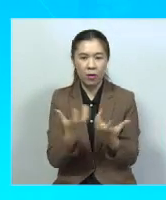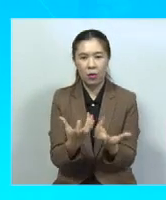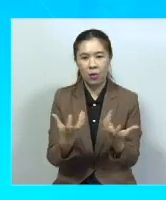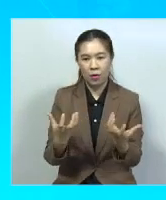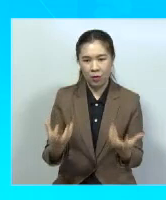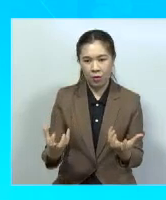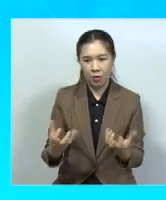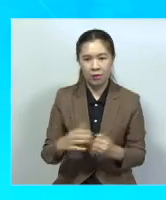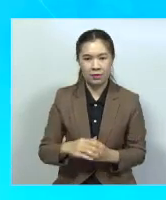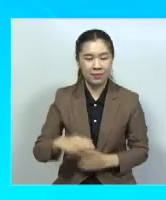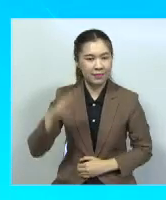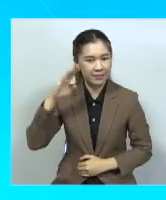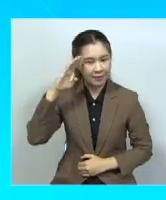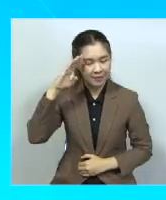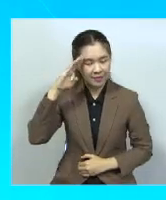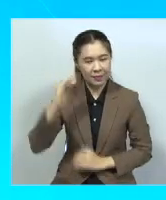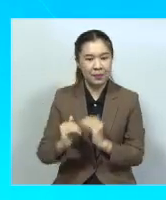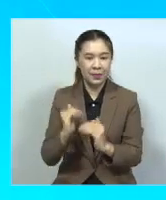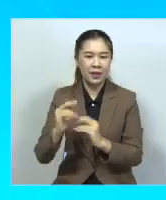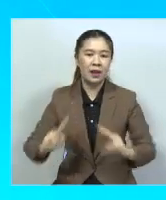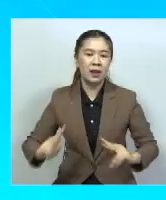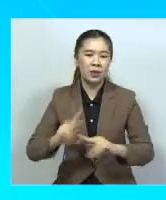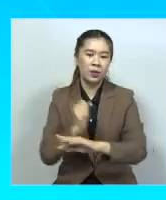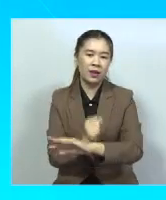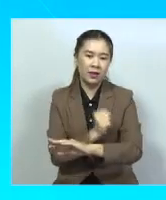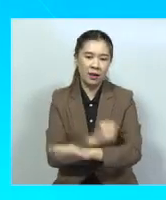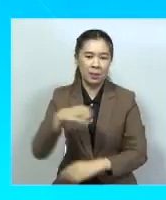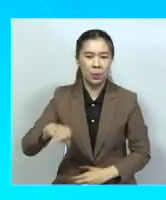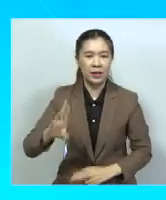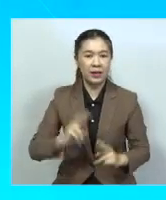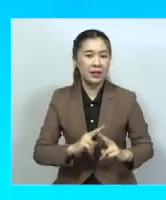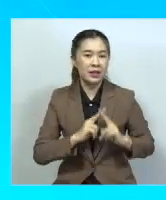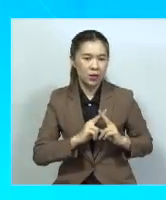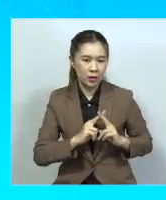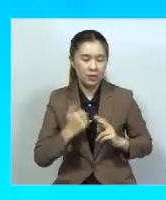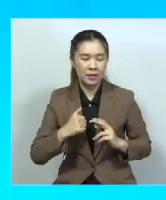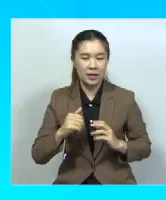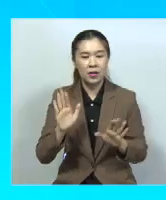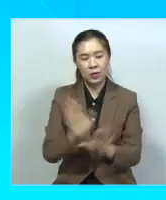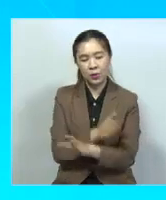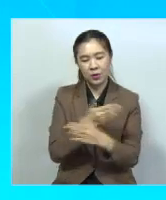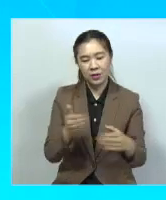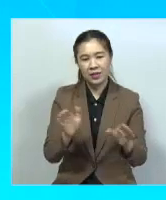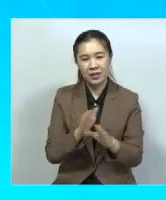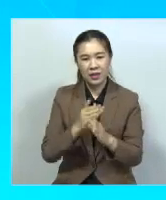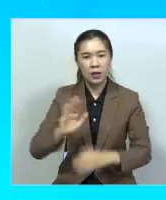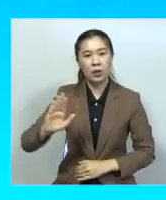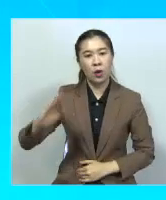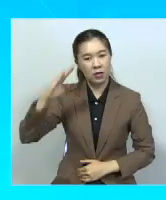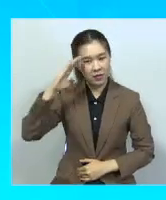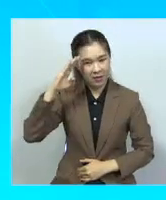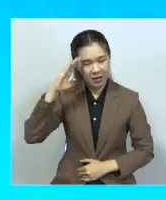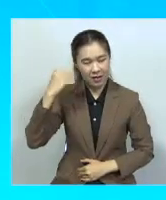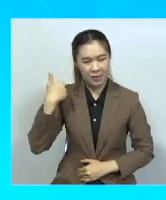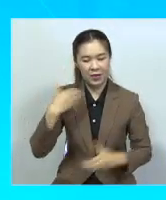ในหน่วยบัญชาการทหารพัฒนากระทรวงแรงงานและจากภาคเอกชนต่างๆรวมไปถึงการแสดงดนตรีจากกองบัญชาการกองทัพไทย